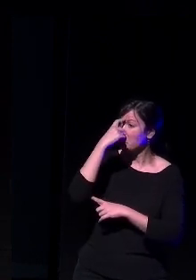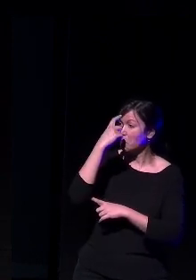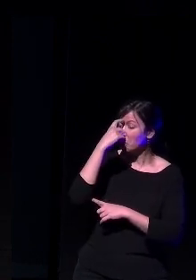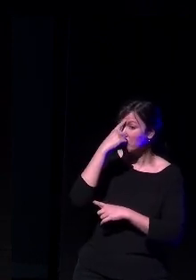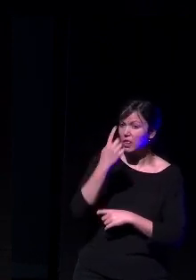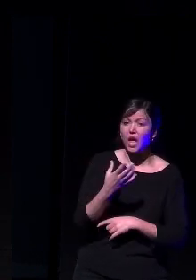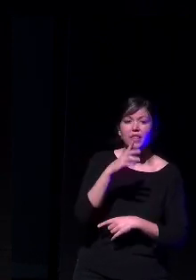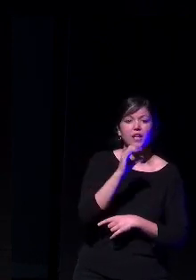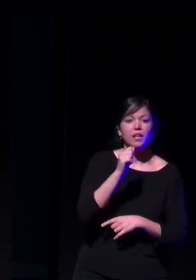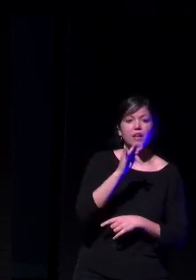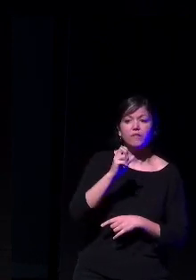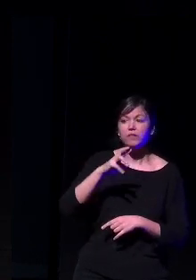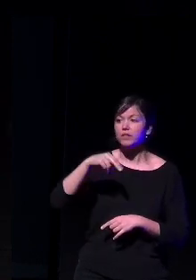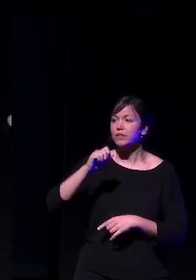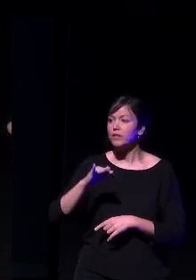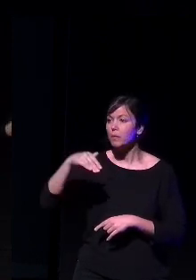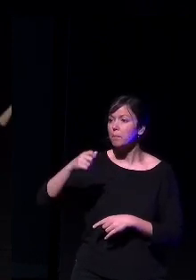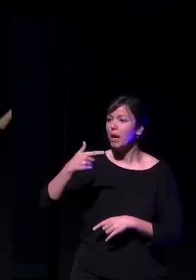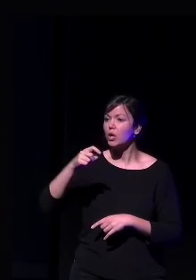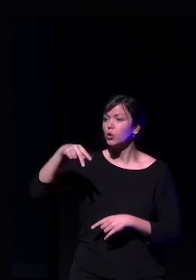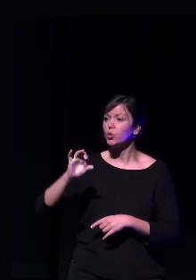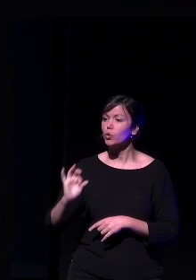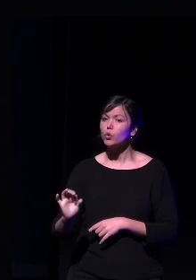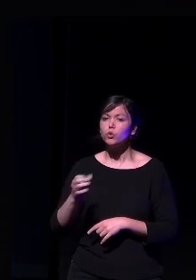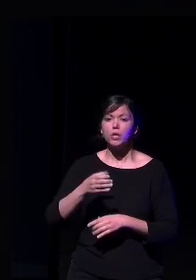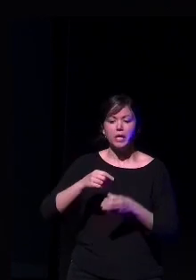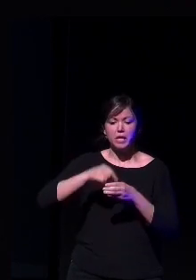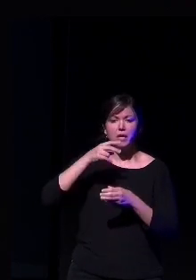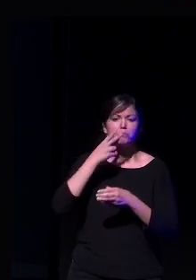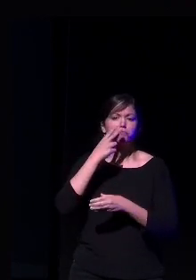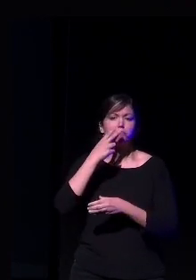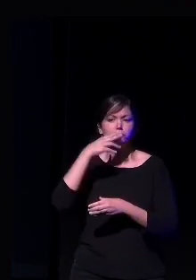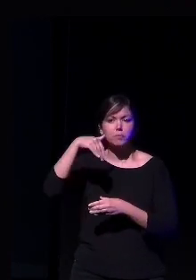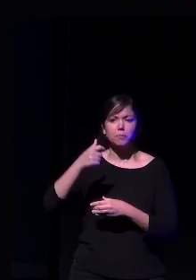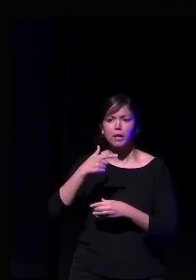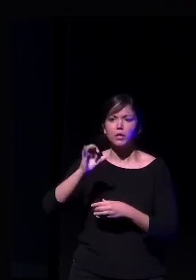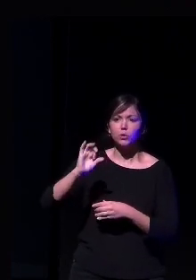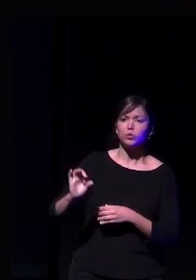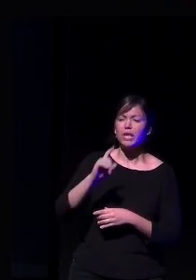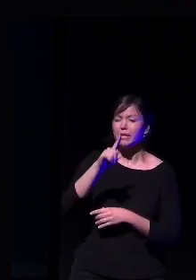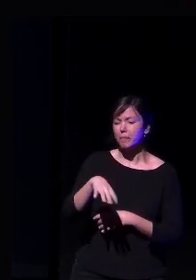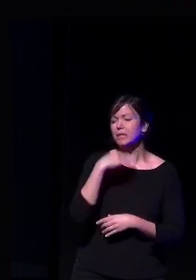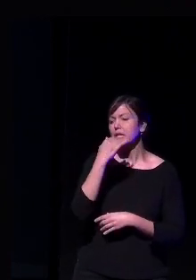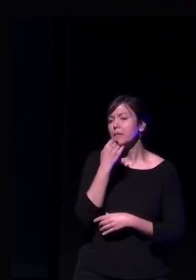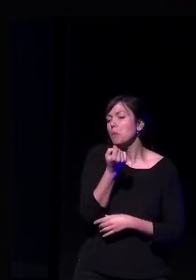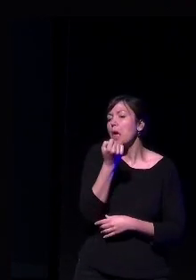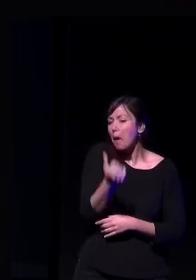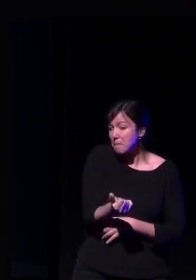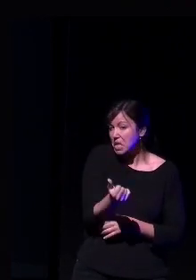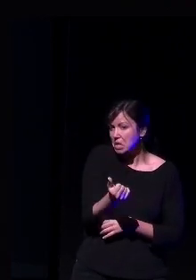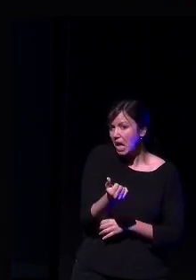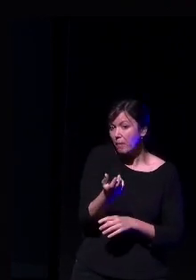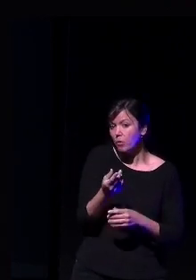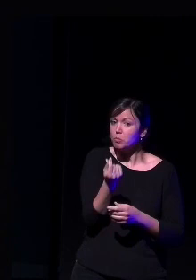el Carajilla de Magno i demanava dos paquets de Ducados i quasi sabia el canvi que li havia de tornar. Això és un